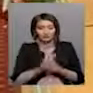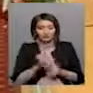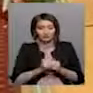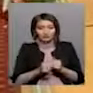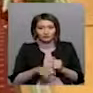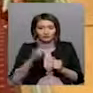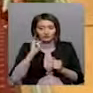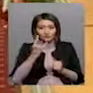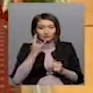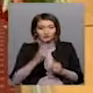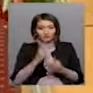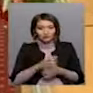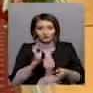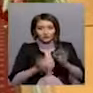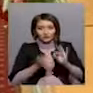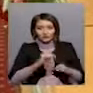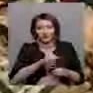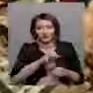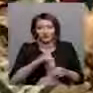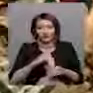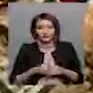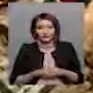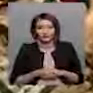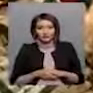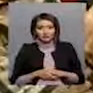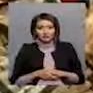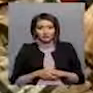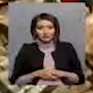стартует программа поддержки молодого предпринимателя. Сабина Рахимбай, Юрий Белевский, ЕРТС Ахпарат.